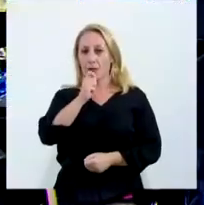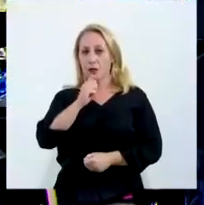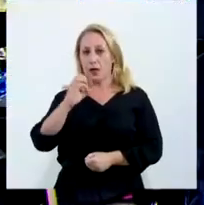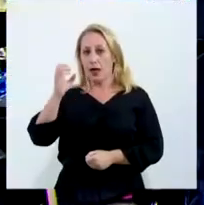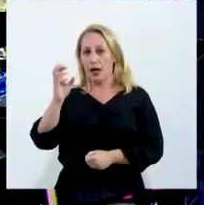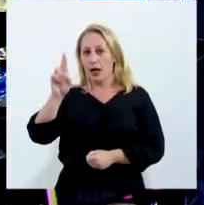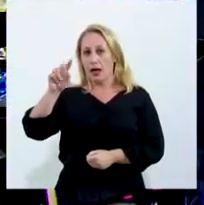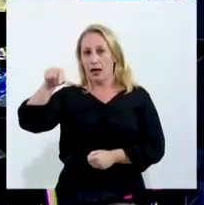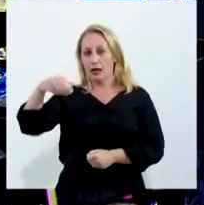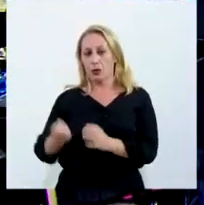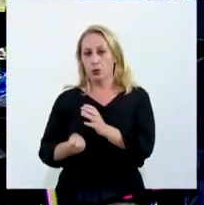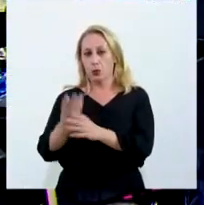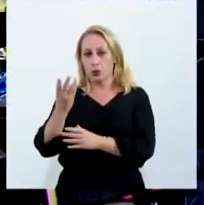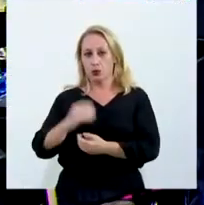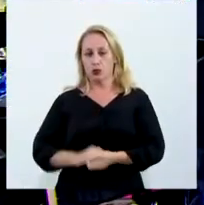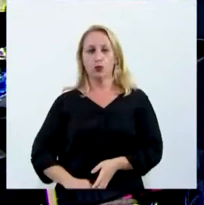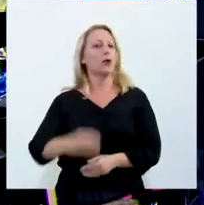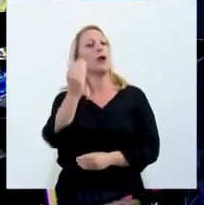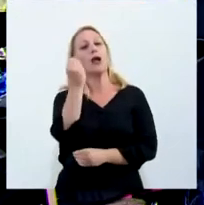Καλώς σας μεσημέρι, κύριε Πρόεδρε.